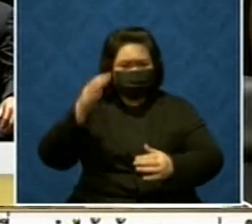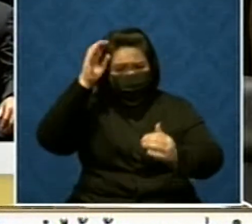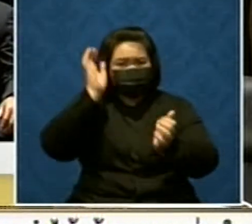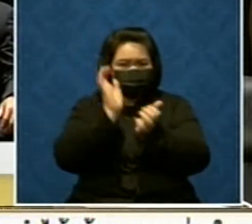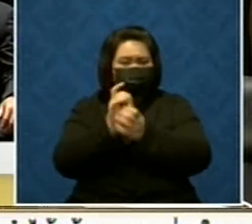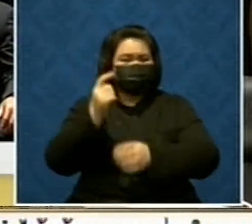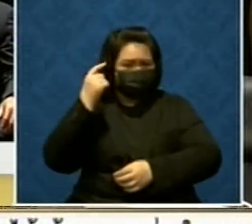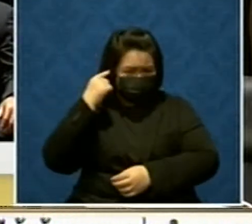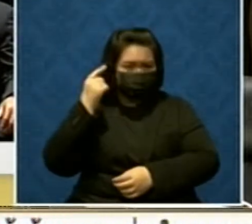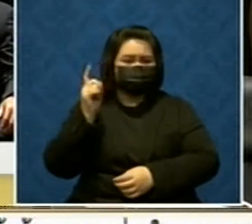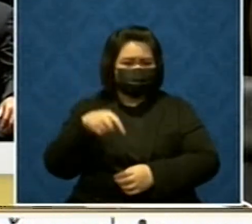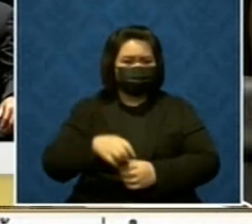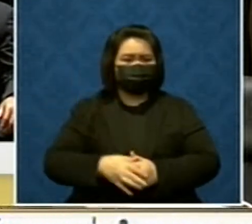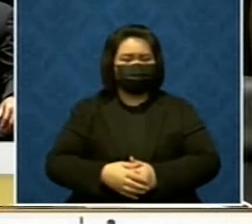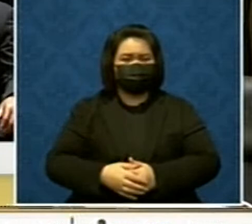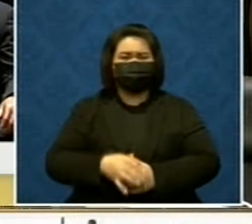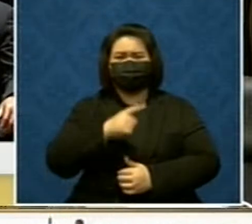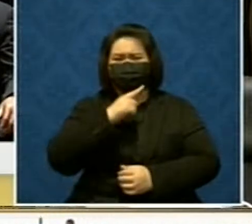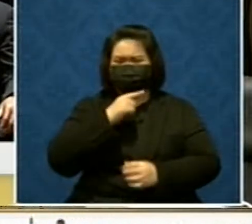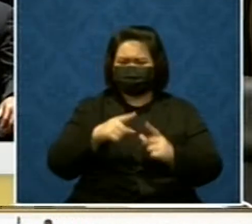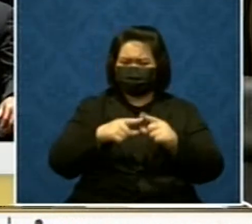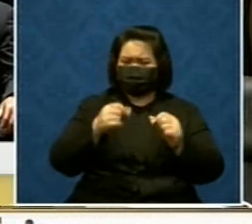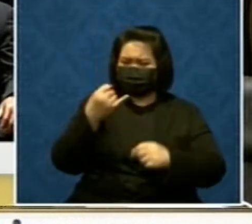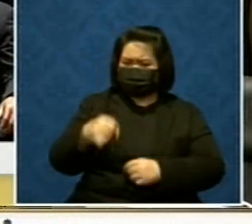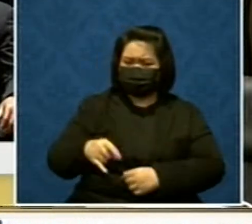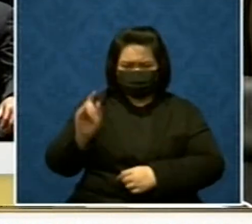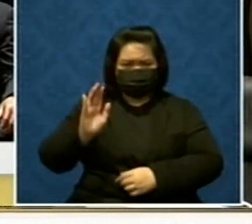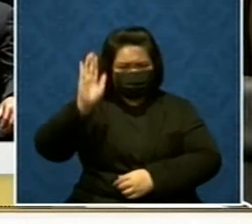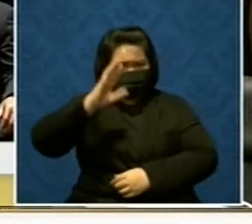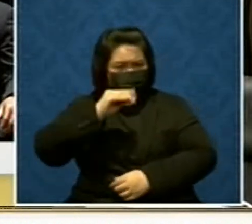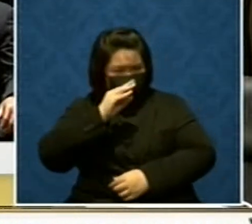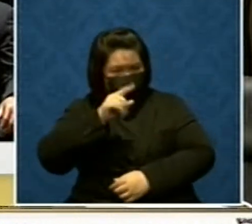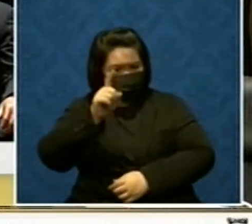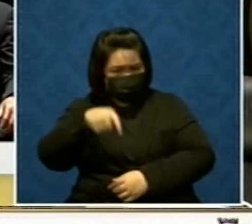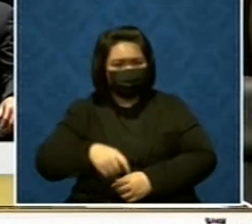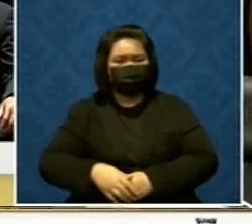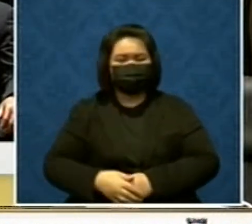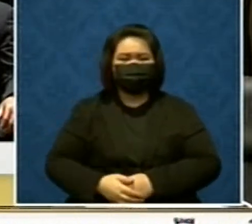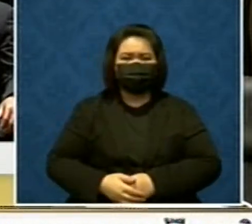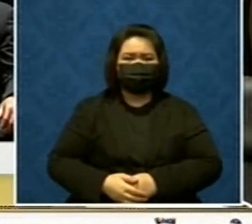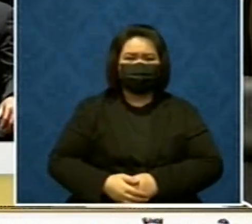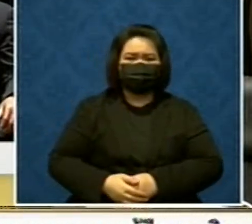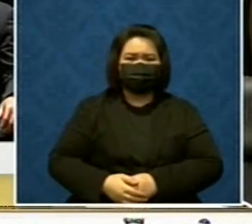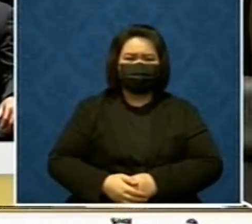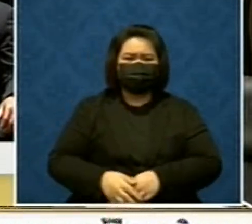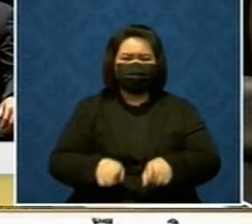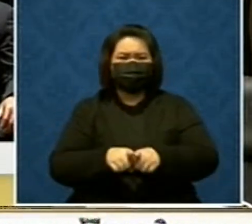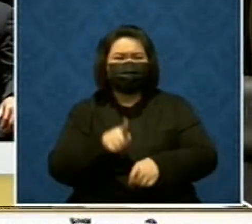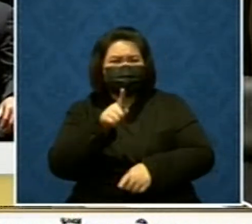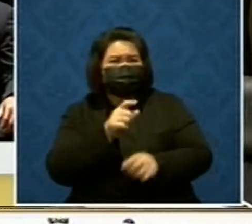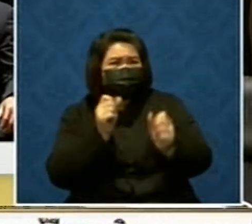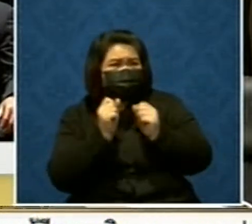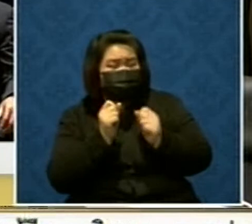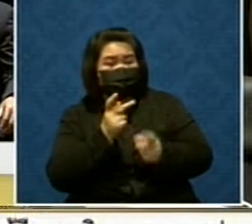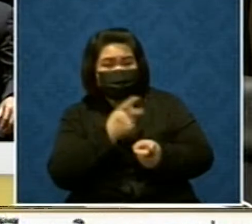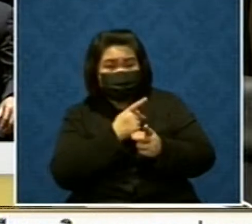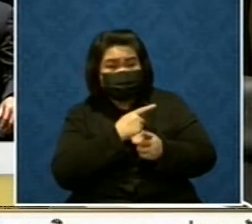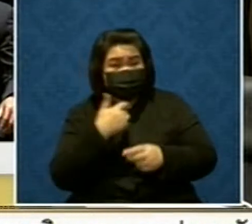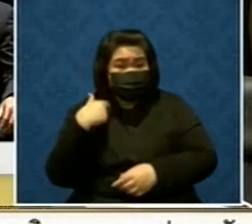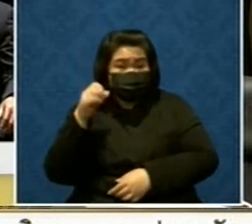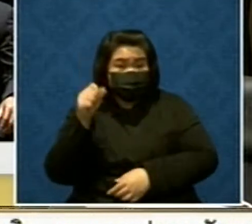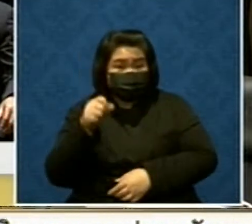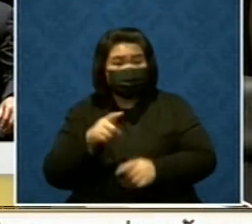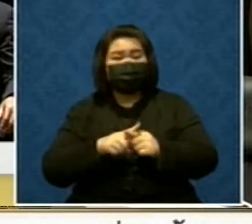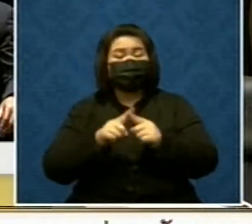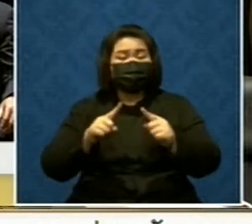วยอะไรที่ไม่ถูกต้องพวกท่านต้องลุกขึ้นพูดแน่นอนล่ะข้าราชการเกรงใจกันกลัวกันแต่คน